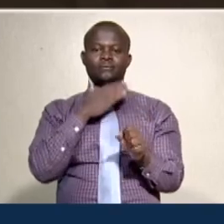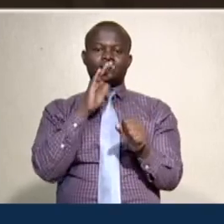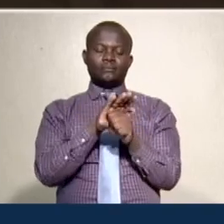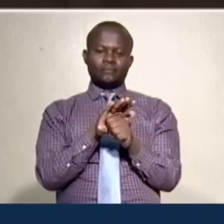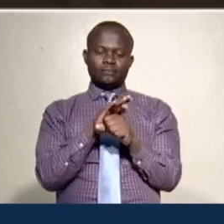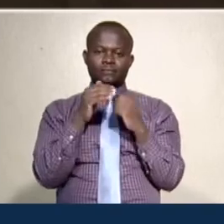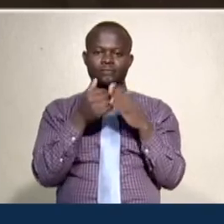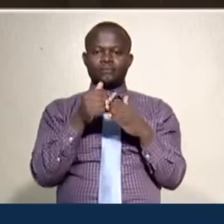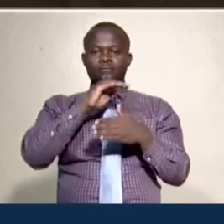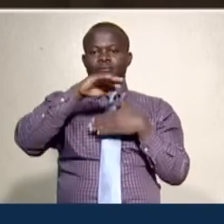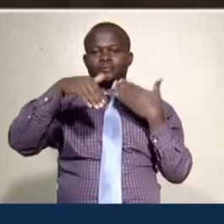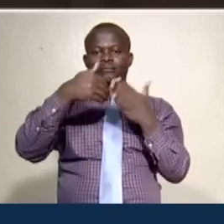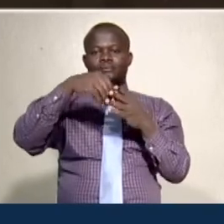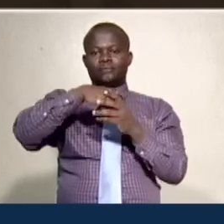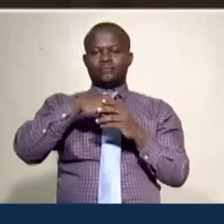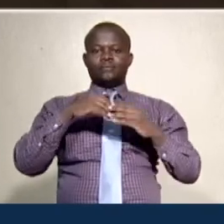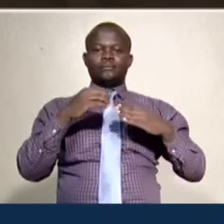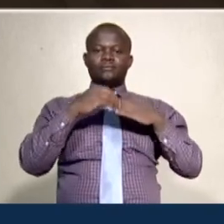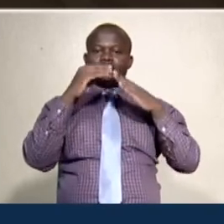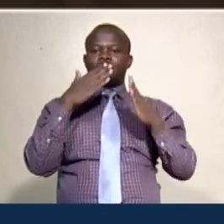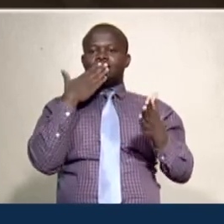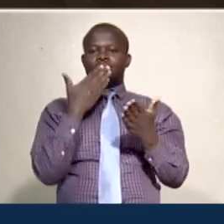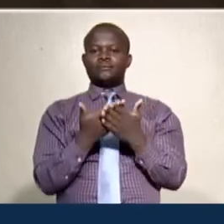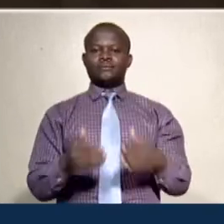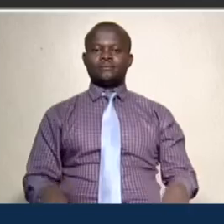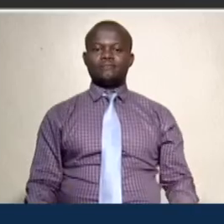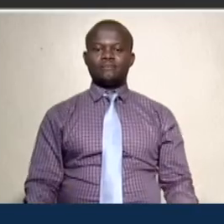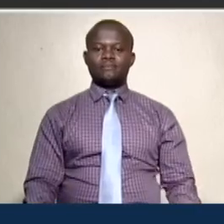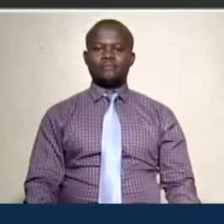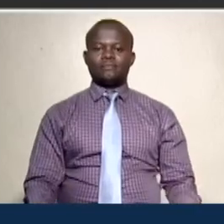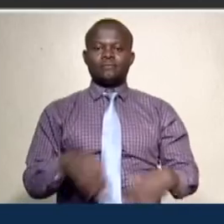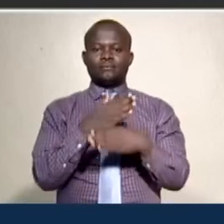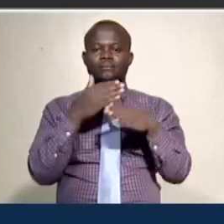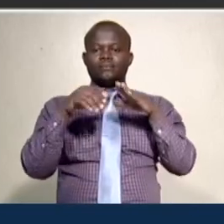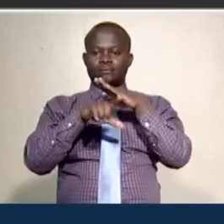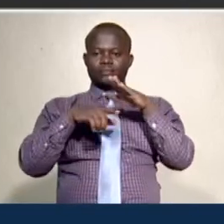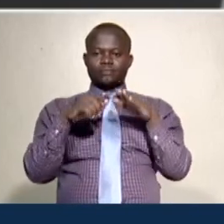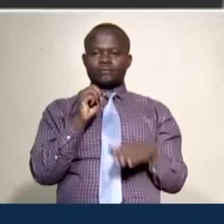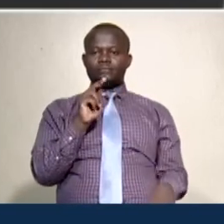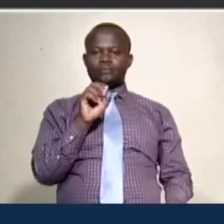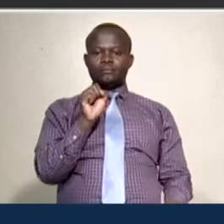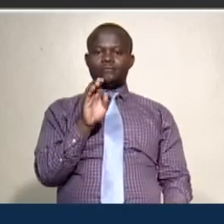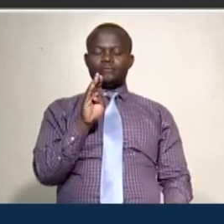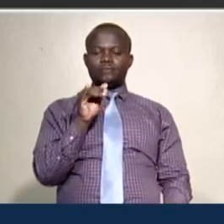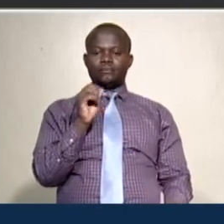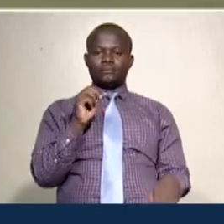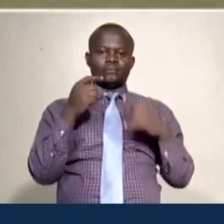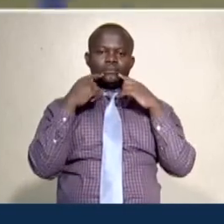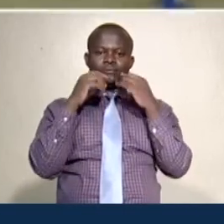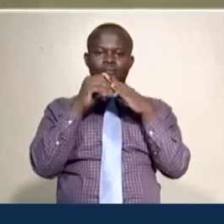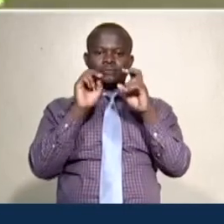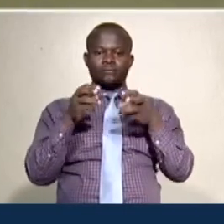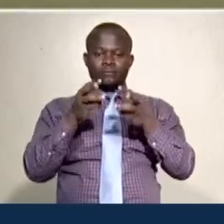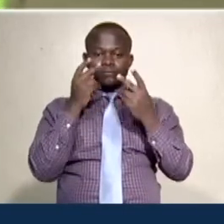cyane. Urebye byose bikubiye mu miyoborere myiza. Ministre w'ubutegetsi bw'igihugu Musabyimana Jean-Claude avuga ko